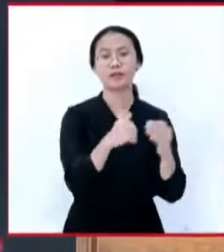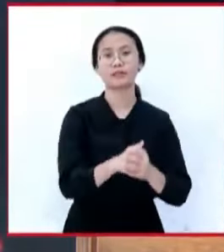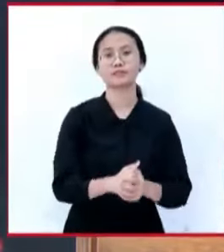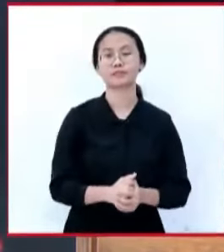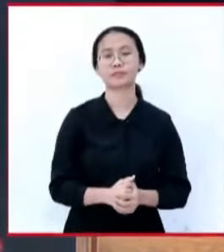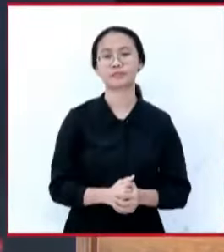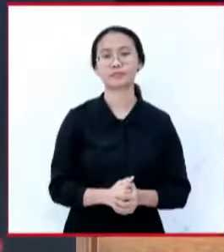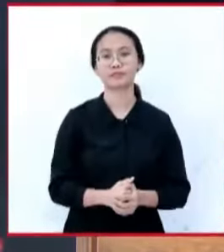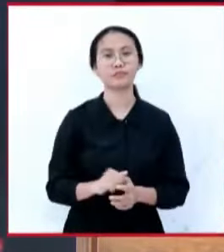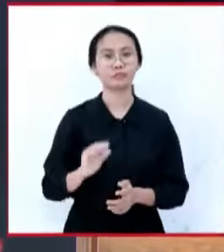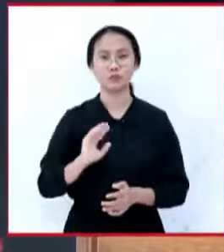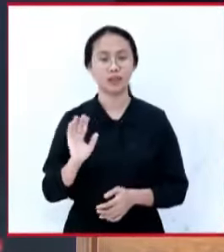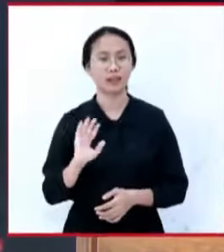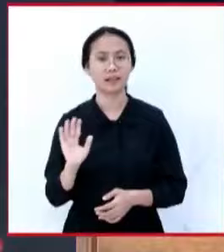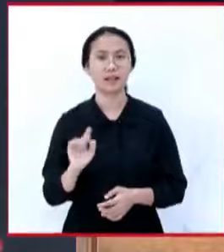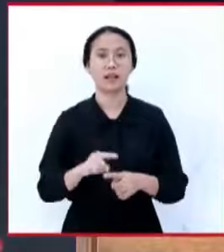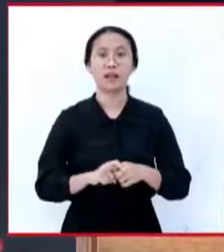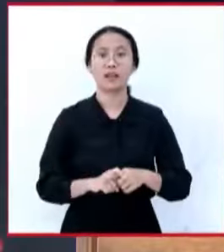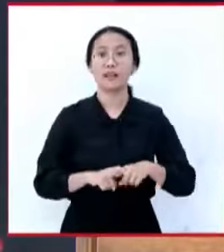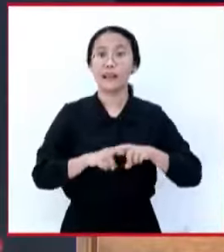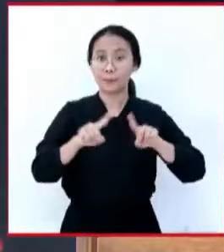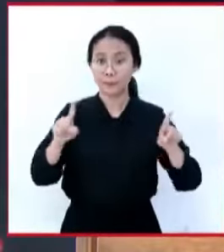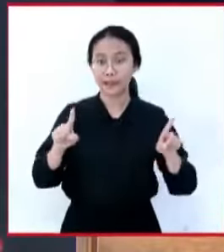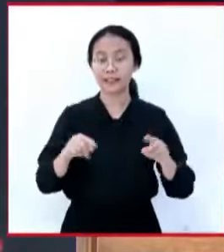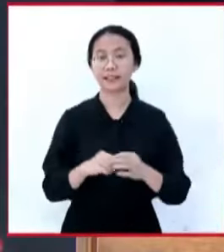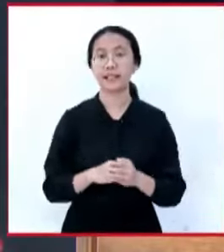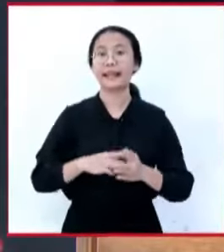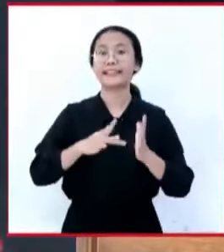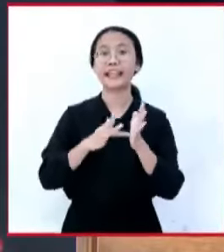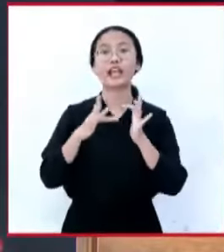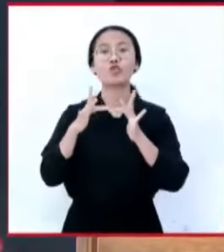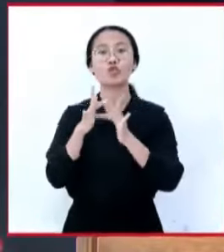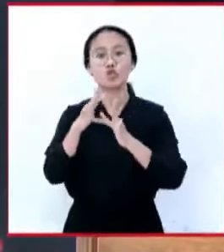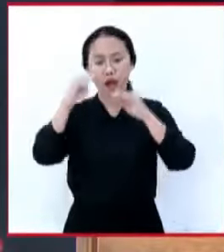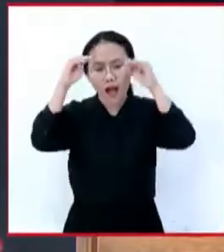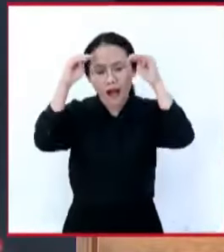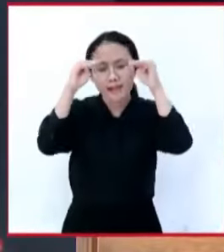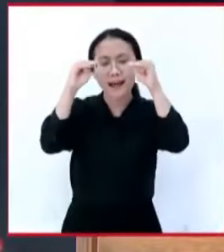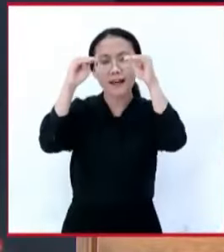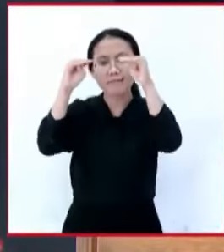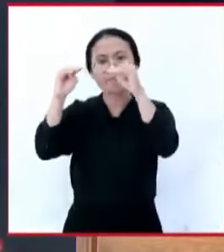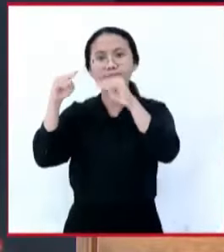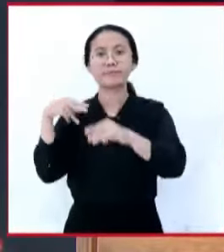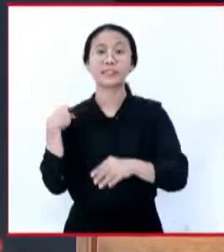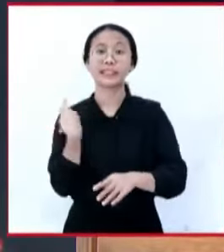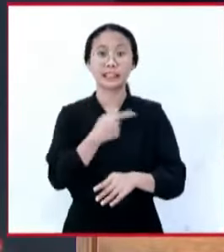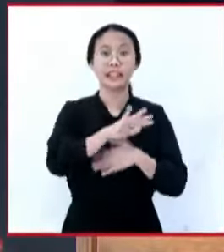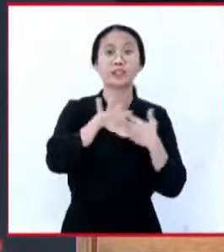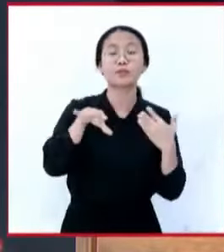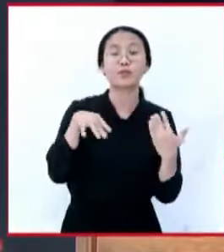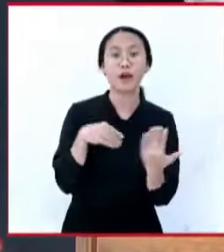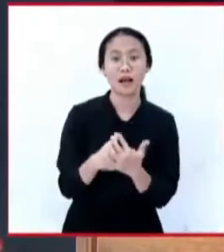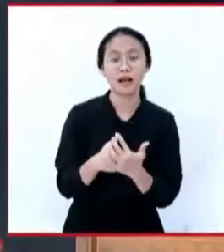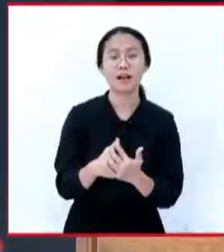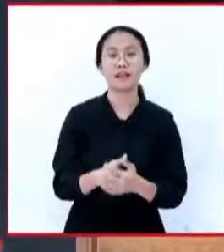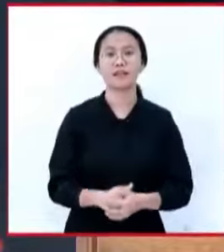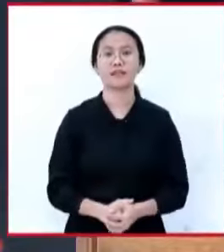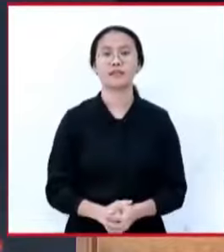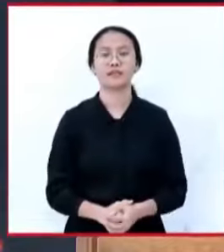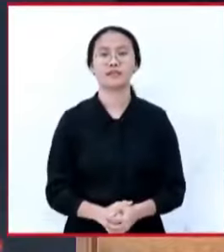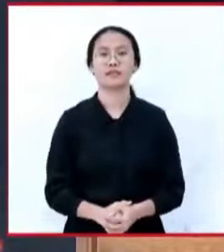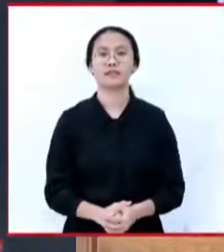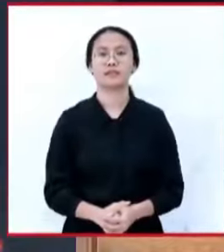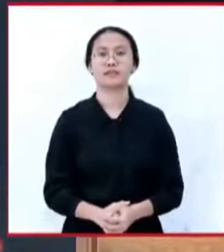pergi ke sana tapi karena Yesus mengajarkannya dan kita percaya kepada Yesus atau lebih luas